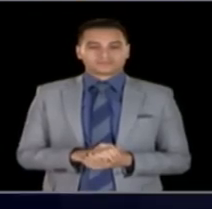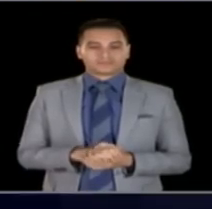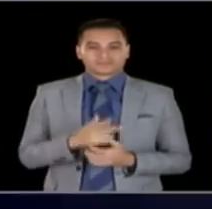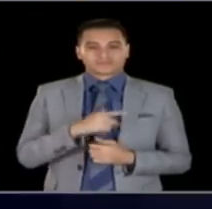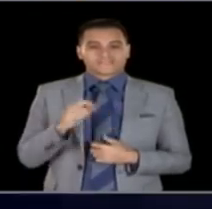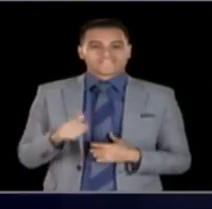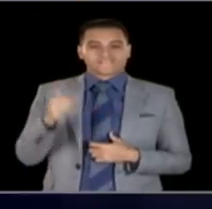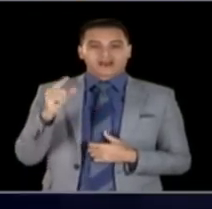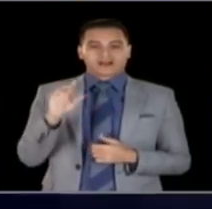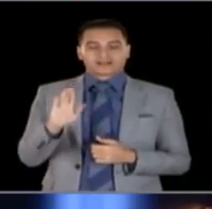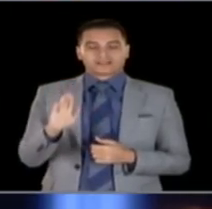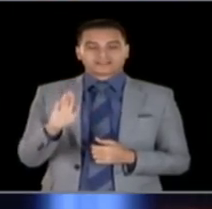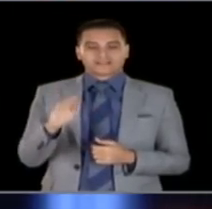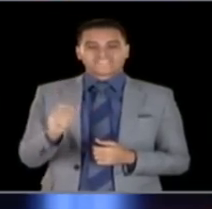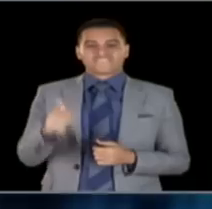فارس كرم.